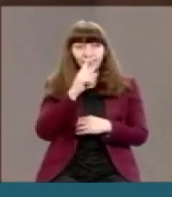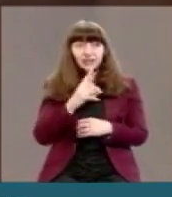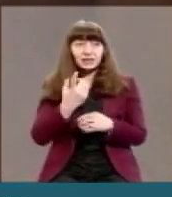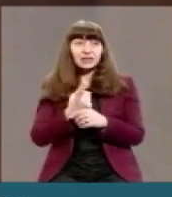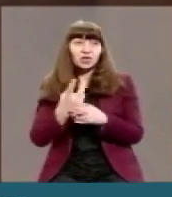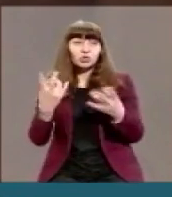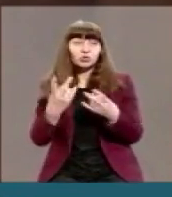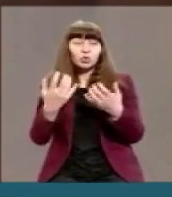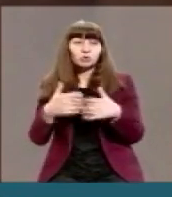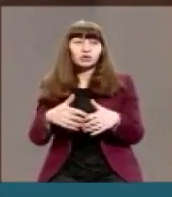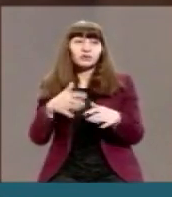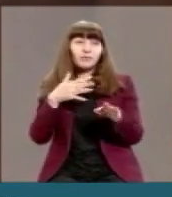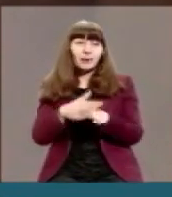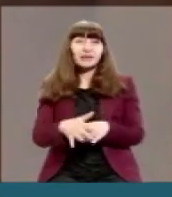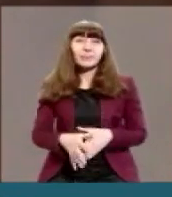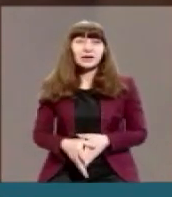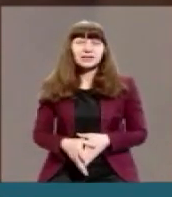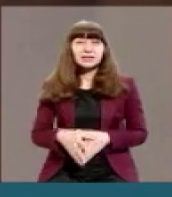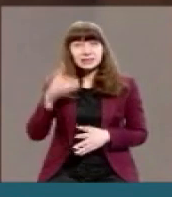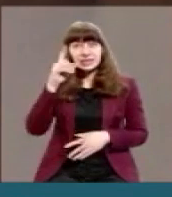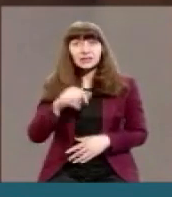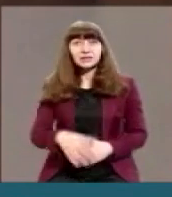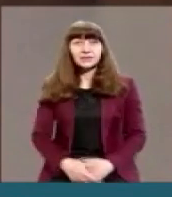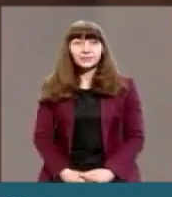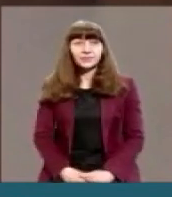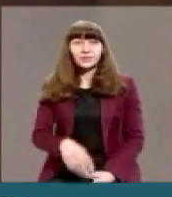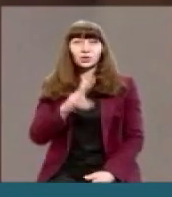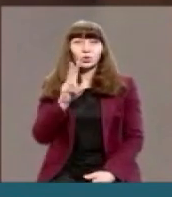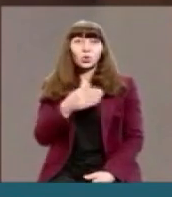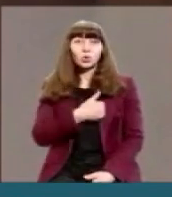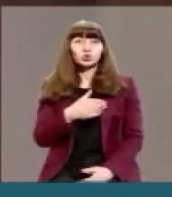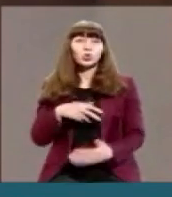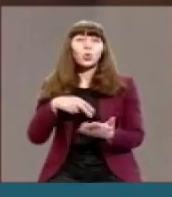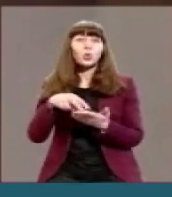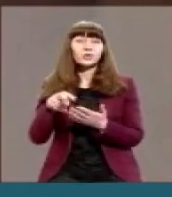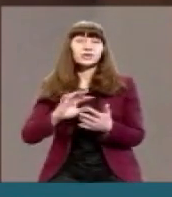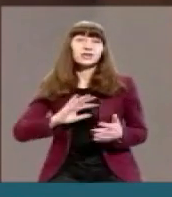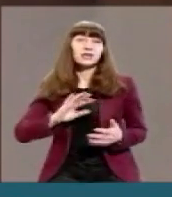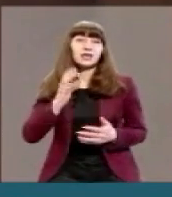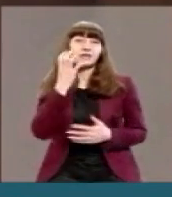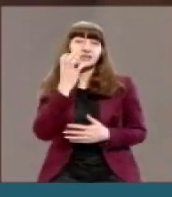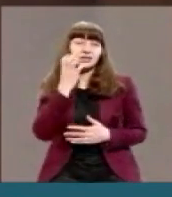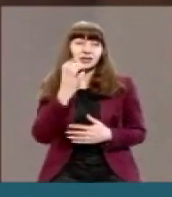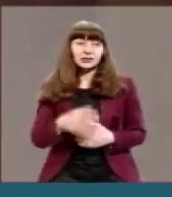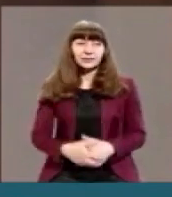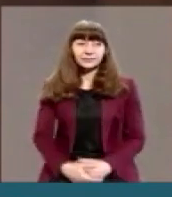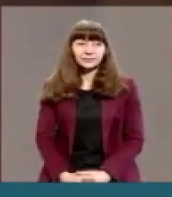нужно учитывать, понимать, знать, кто собирается в декрет, кто хочет